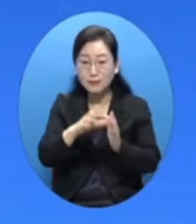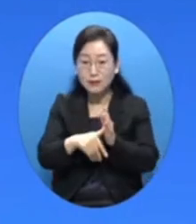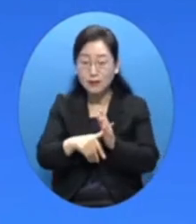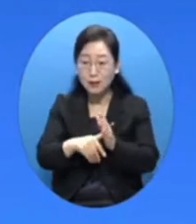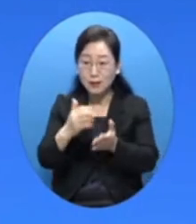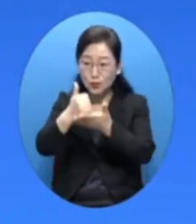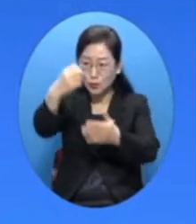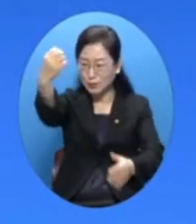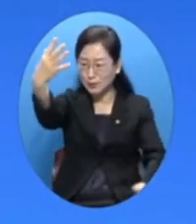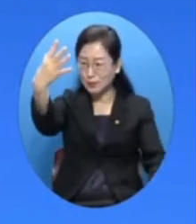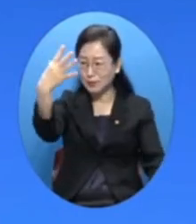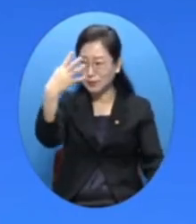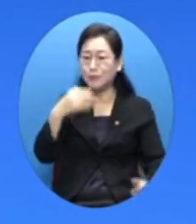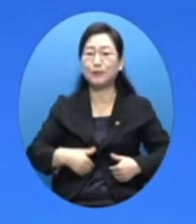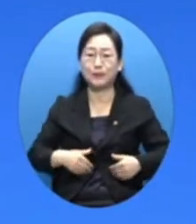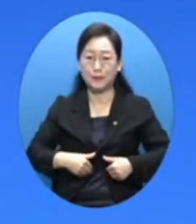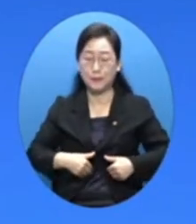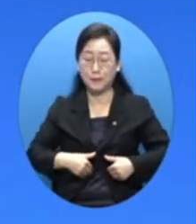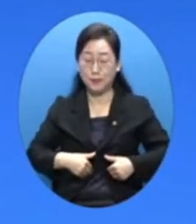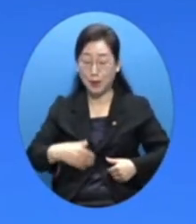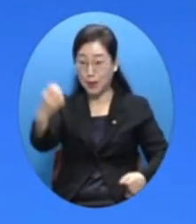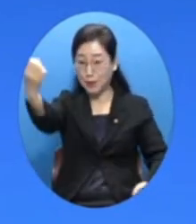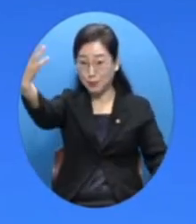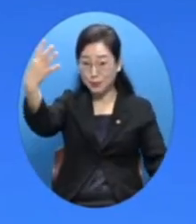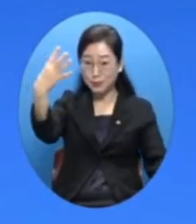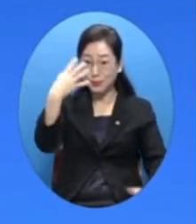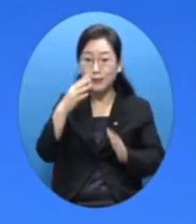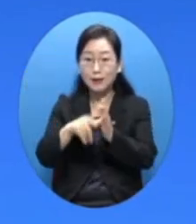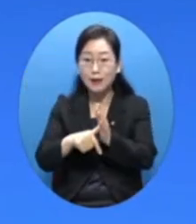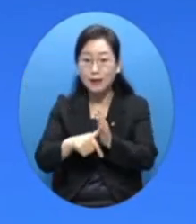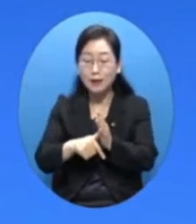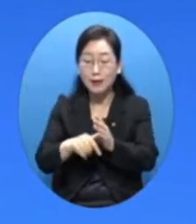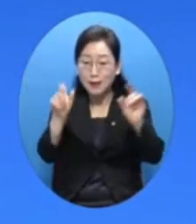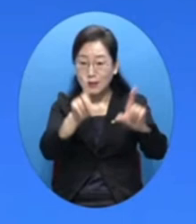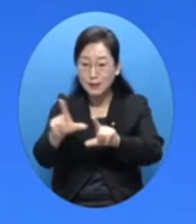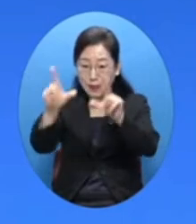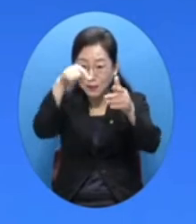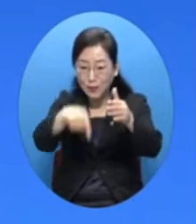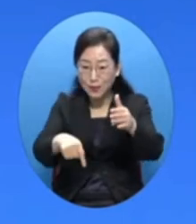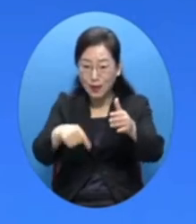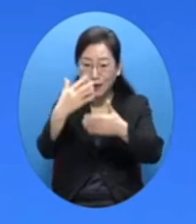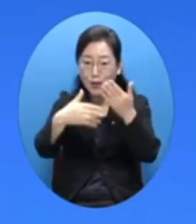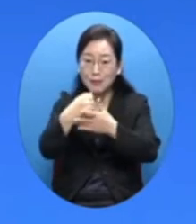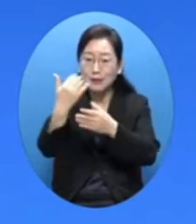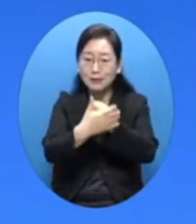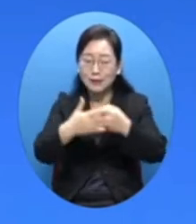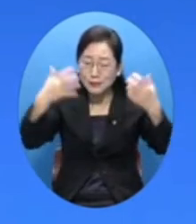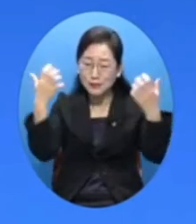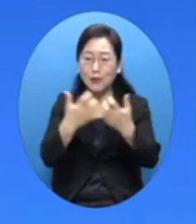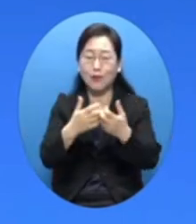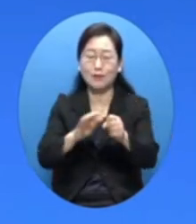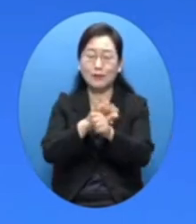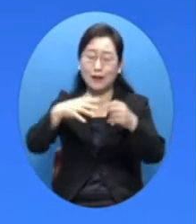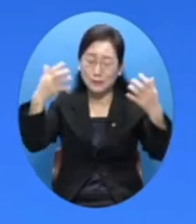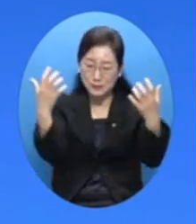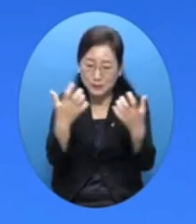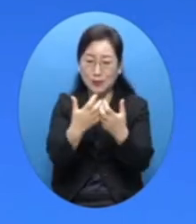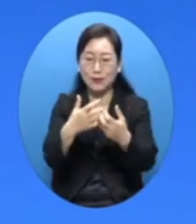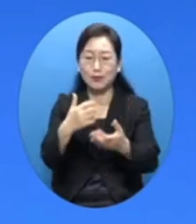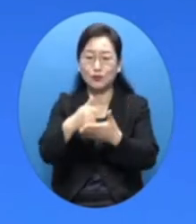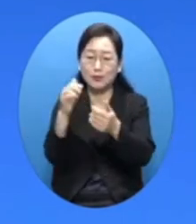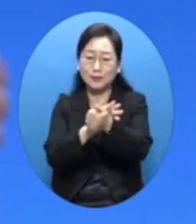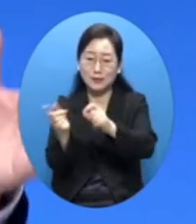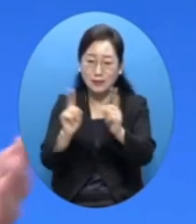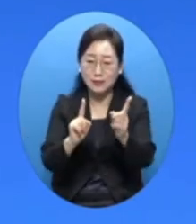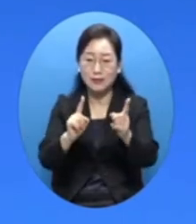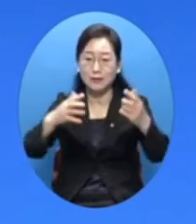빛이 비춰야 되는 것입니다. 주님의 빛이 비춰질 때 우리 삶 가운데 주님의 은혜가 넘쳐납니다. 주님의 사랑이 넘쳐납니다. 주님의 치유의